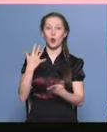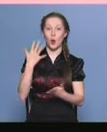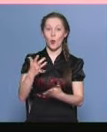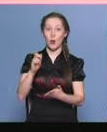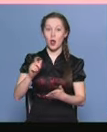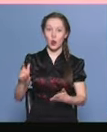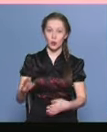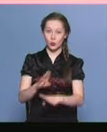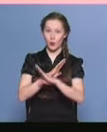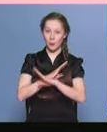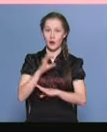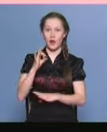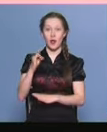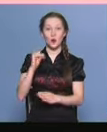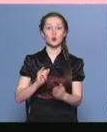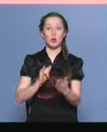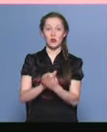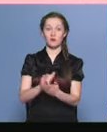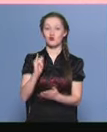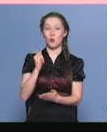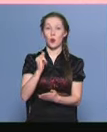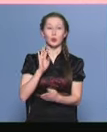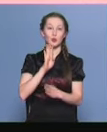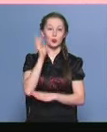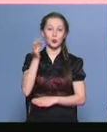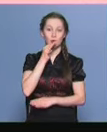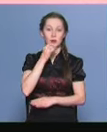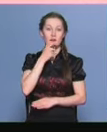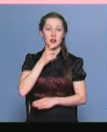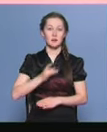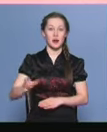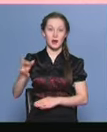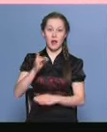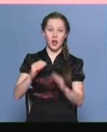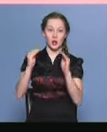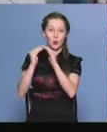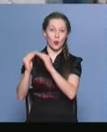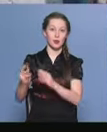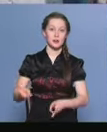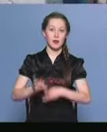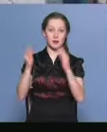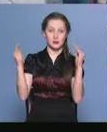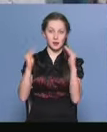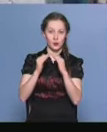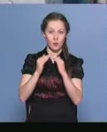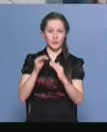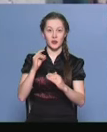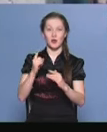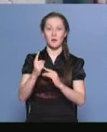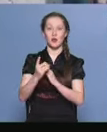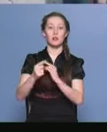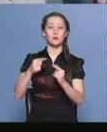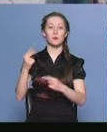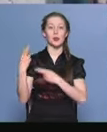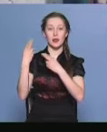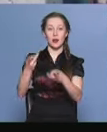пор устанавливается. Напомню, в субботу рано утром в частном секторе Ленинского района загорелся дом. Первый расчет пожарных прибыл на место через 5 минут